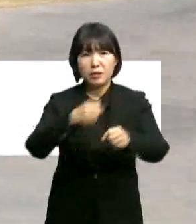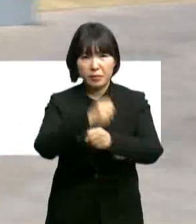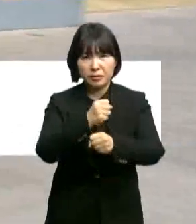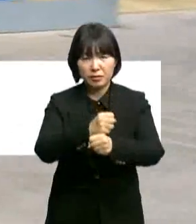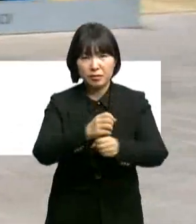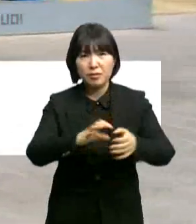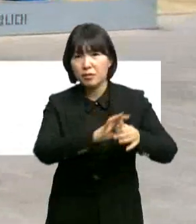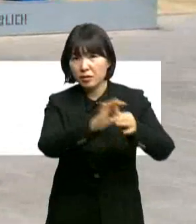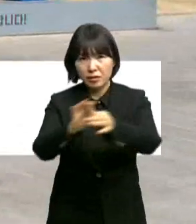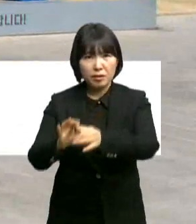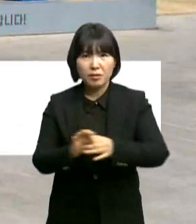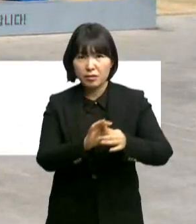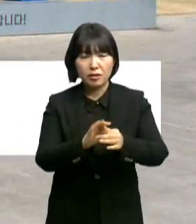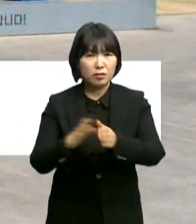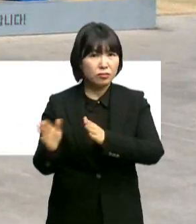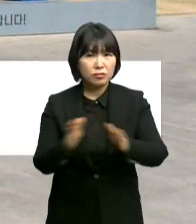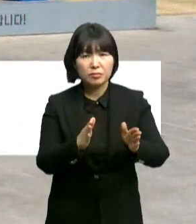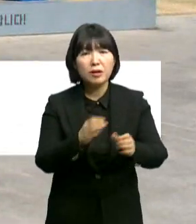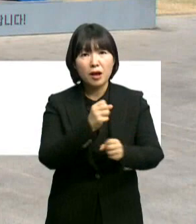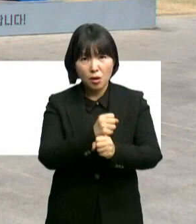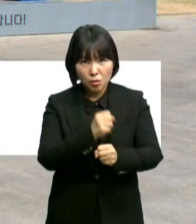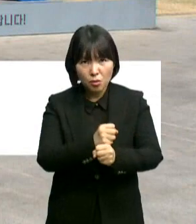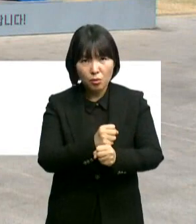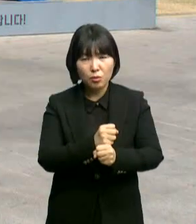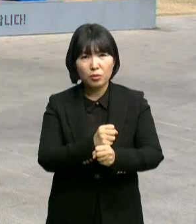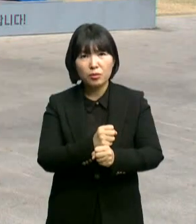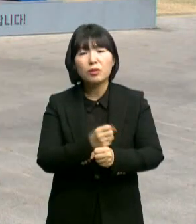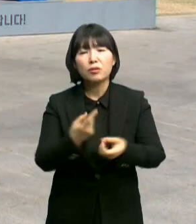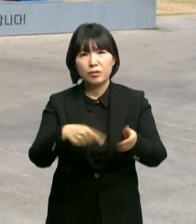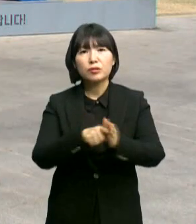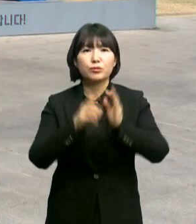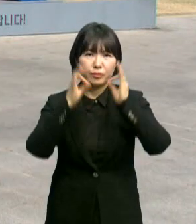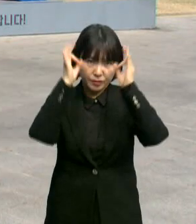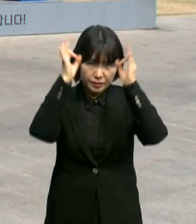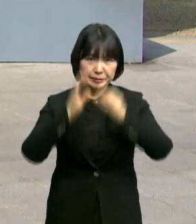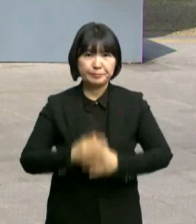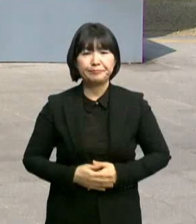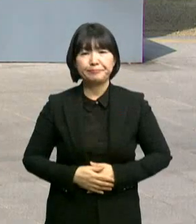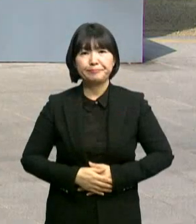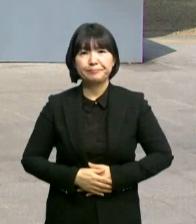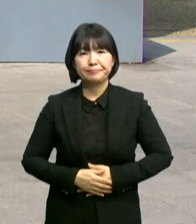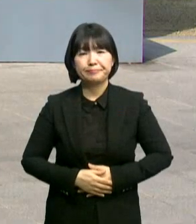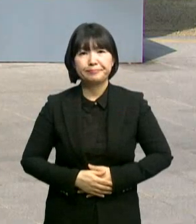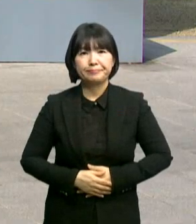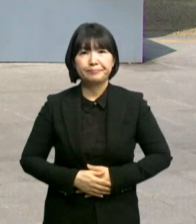구축을 강화해 재외동포 거점 도시 조성에 박차를 가하겠다고 말했습니다.